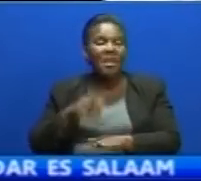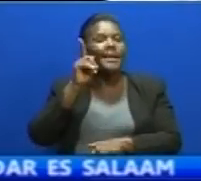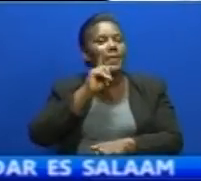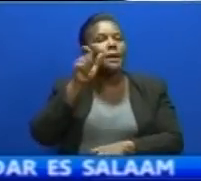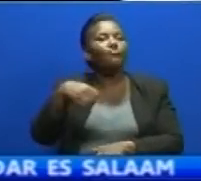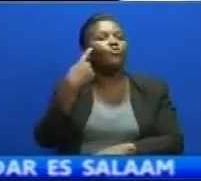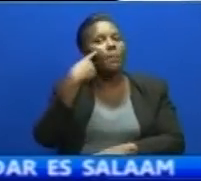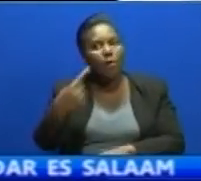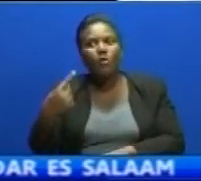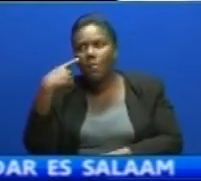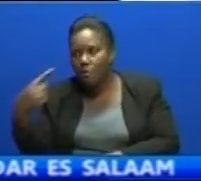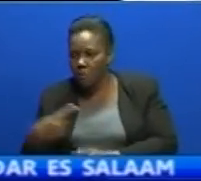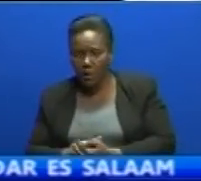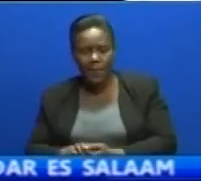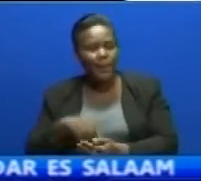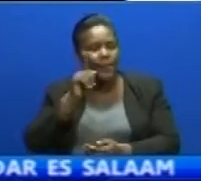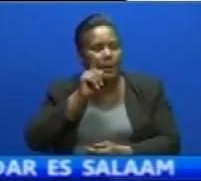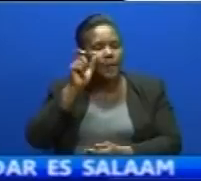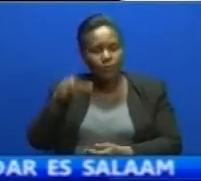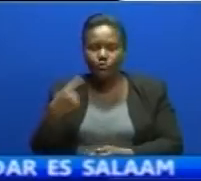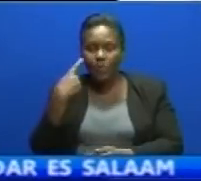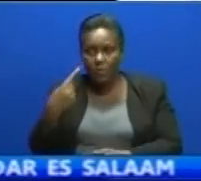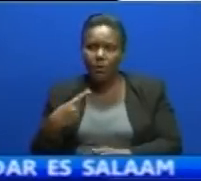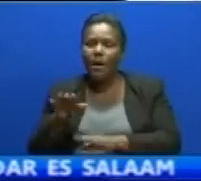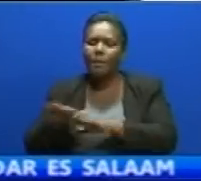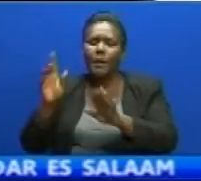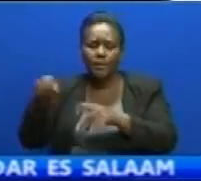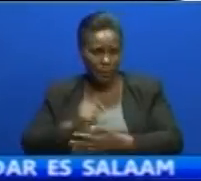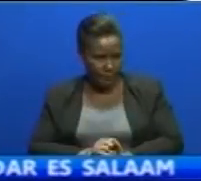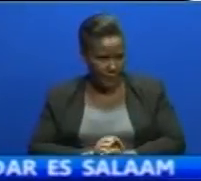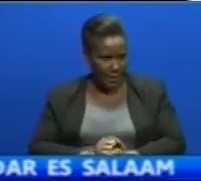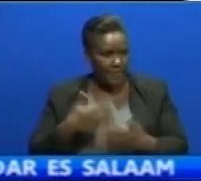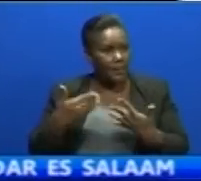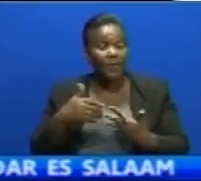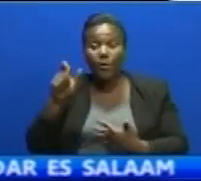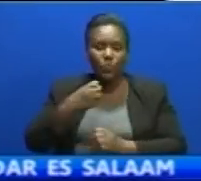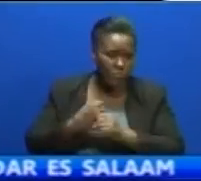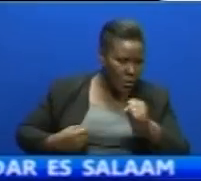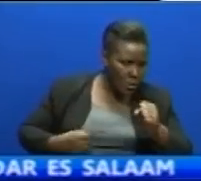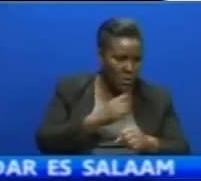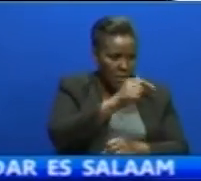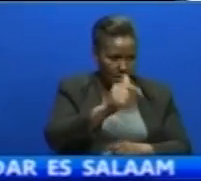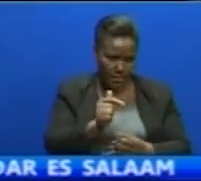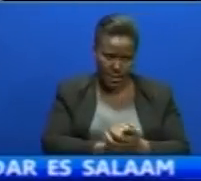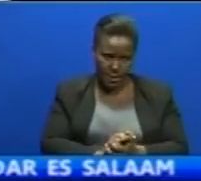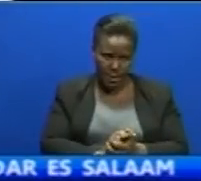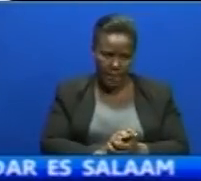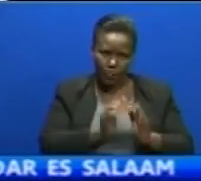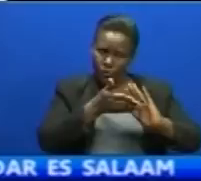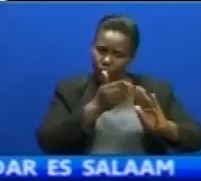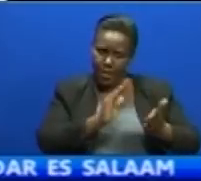amani. Warundi walihamia hapa, wanaotaka kurudi kwao. Tumekubaliana